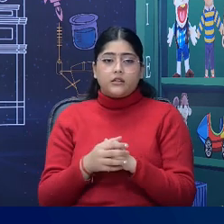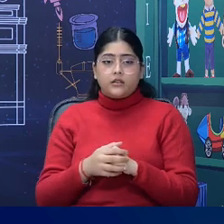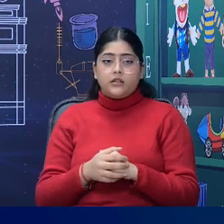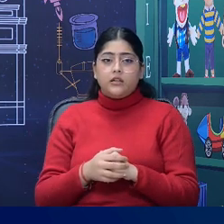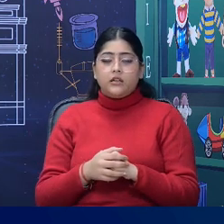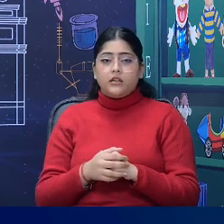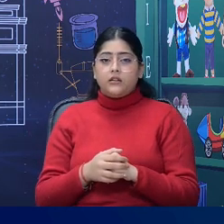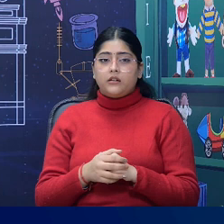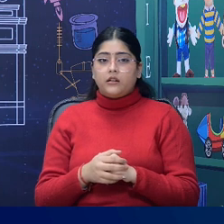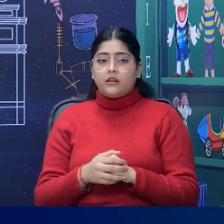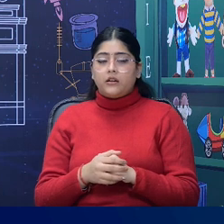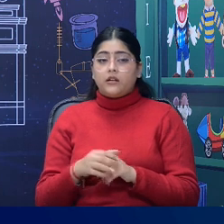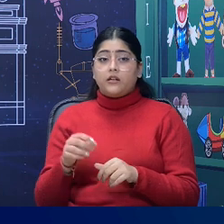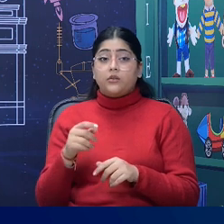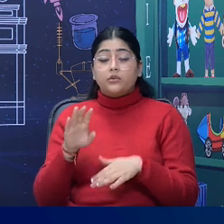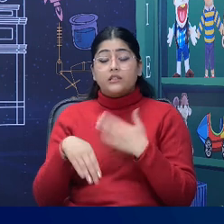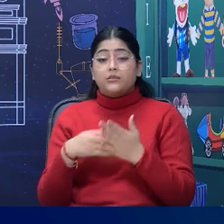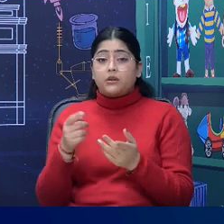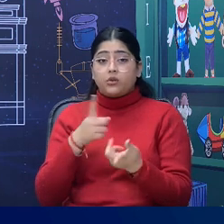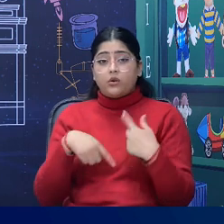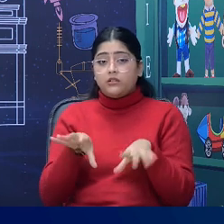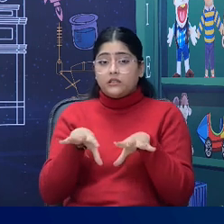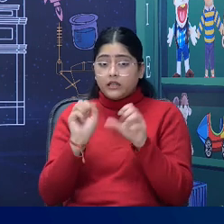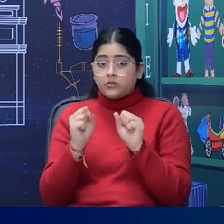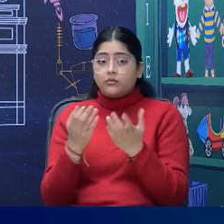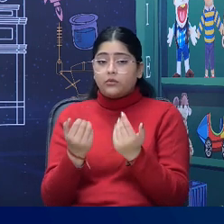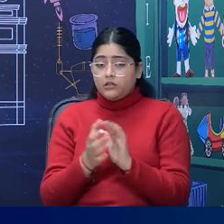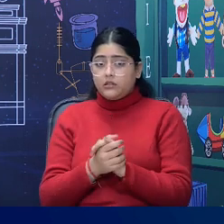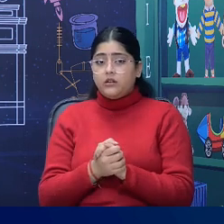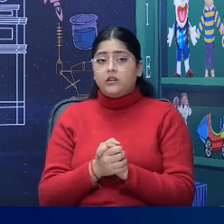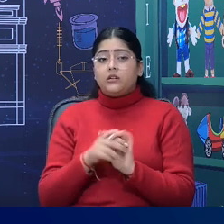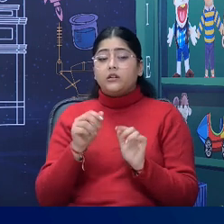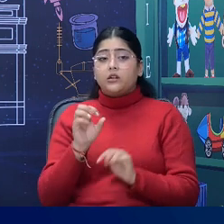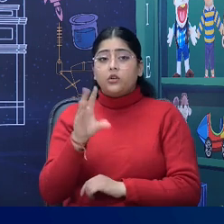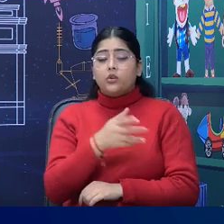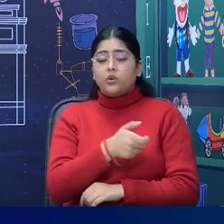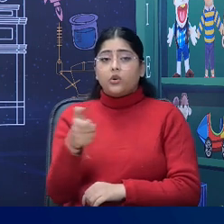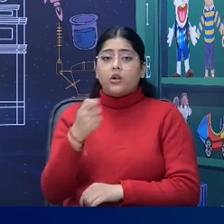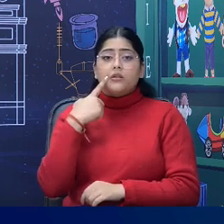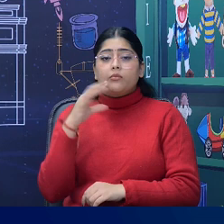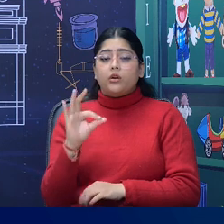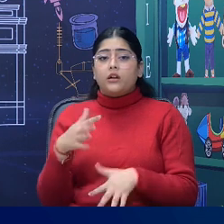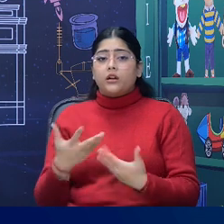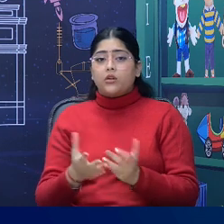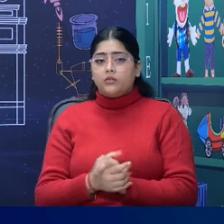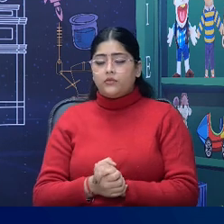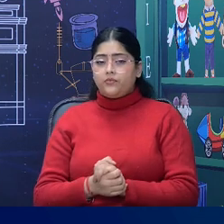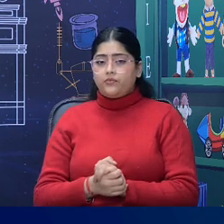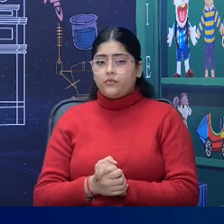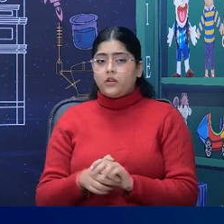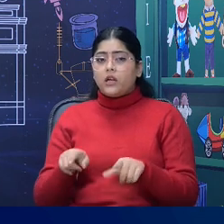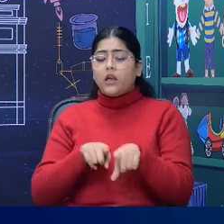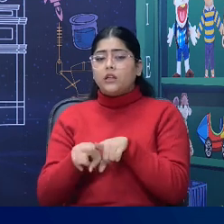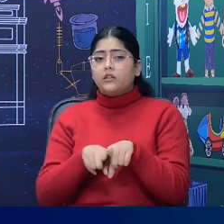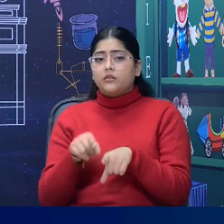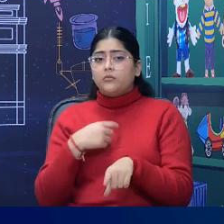तो आपको उसका राजनीतिक सामाजिक परिवेश समझ आएगा कि उस समय एक टॉर्च का क्या महत्व था जी सर क्या व्यंग रचनाओं में